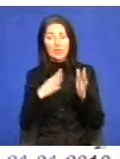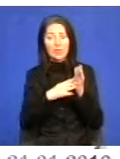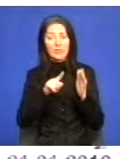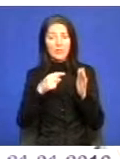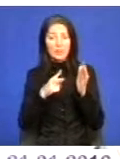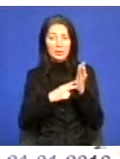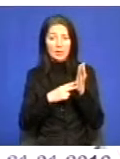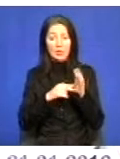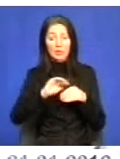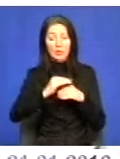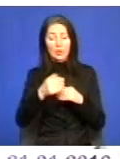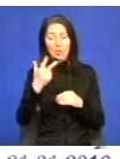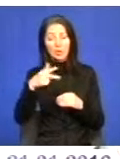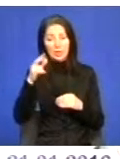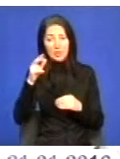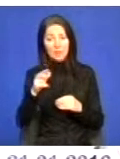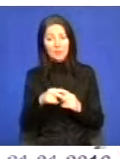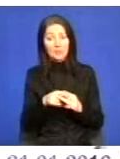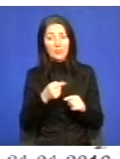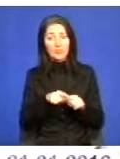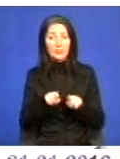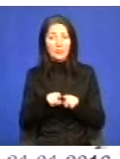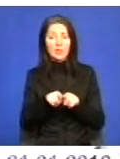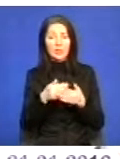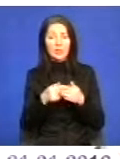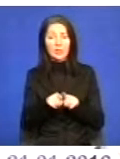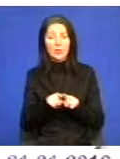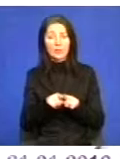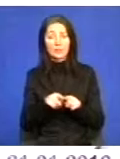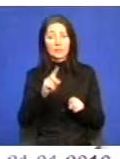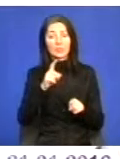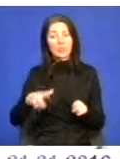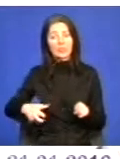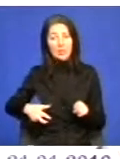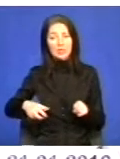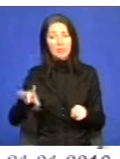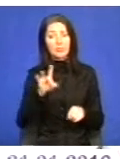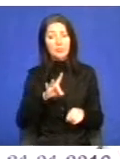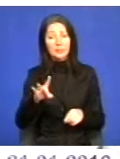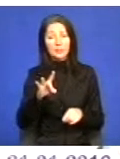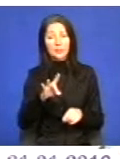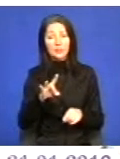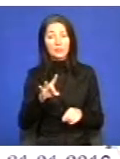29,7 при порозі 30, ну це майже одне й те саме. Заліщицький район